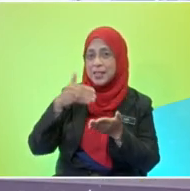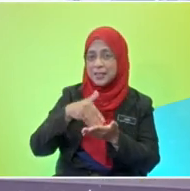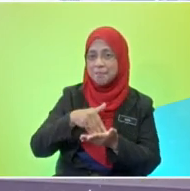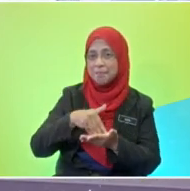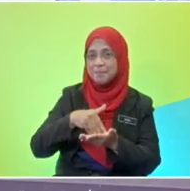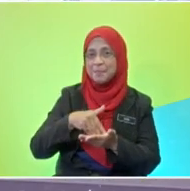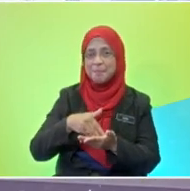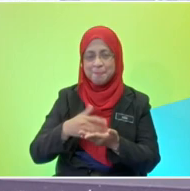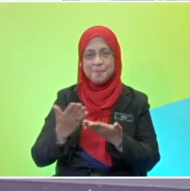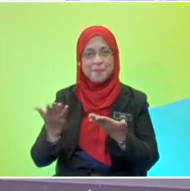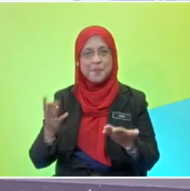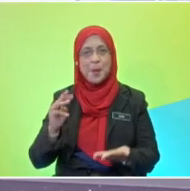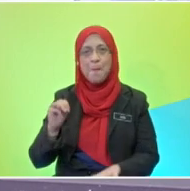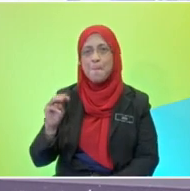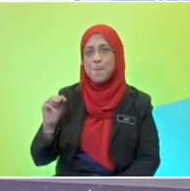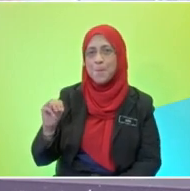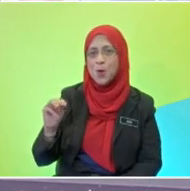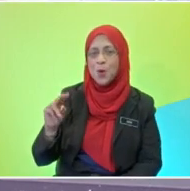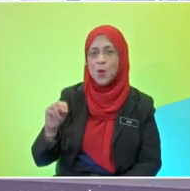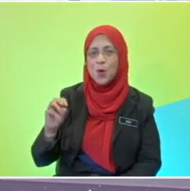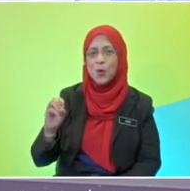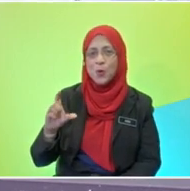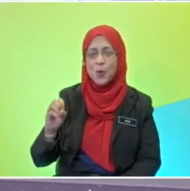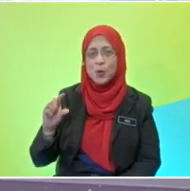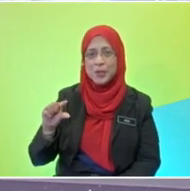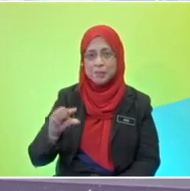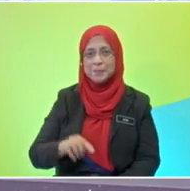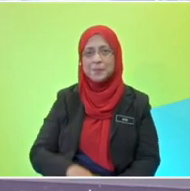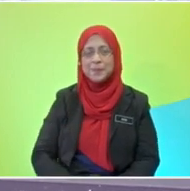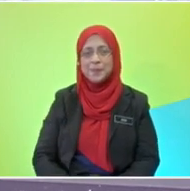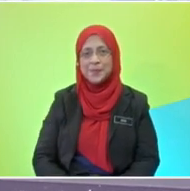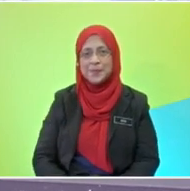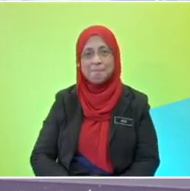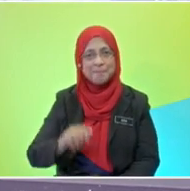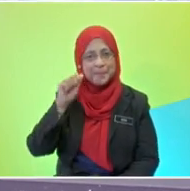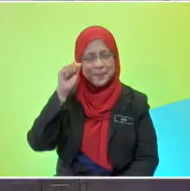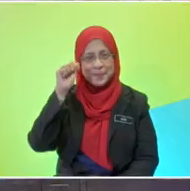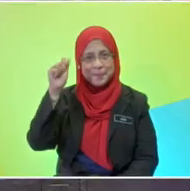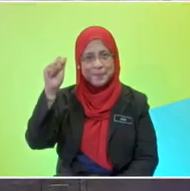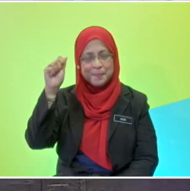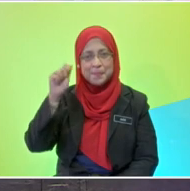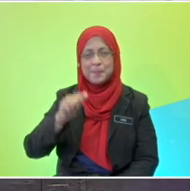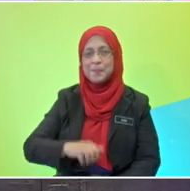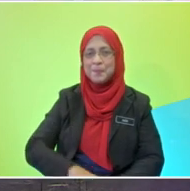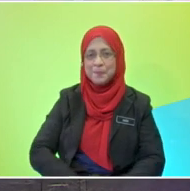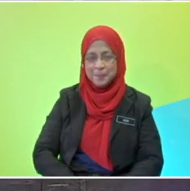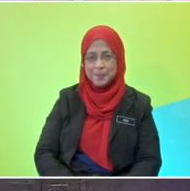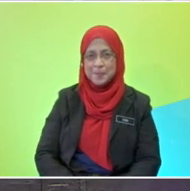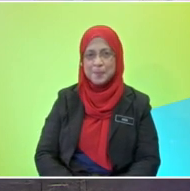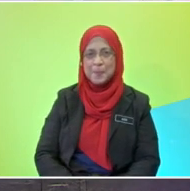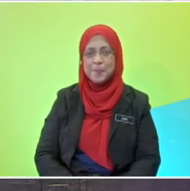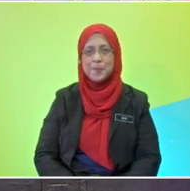sebelum itu kita dengarkan dahulu monolog daripada guru kita pada hari ini saya tutup dengan Assalamualaikum warahmatullahi wabarakatuh